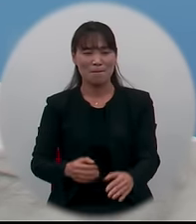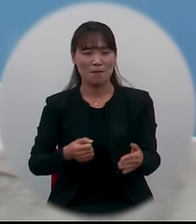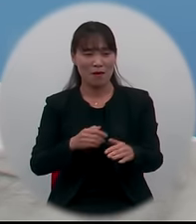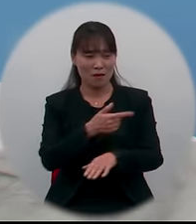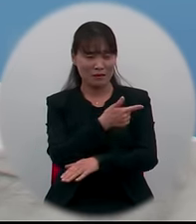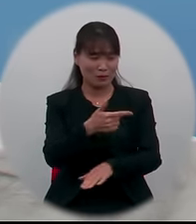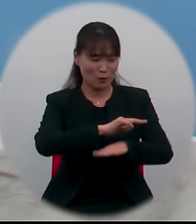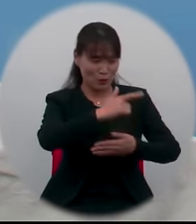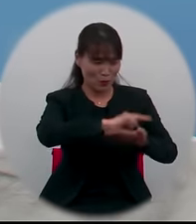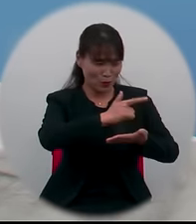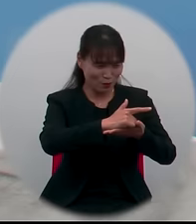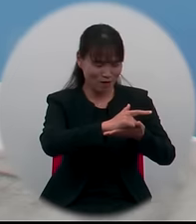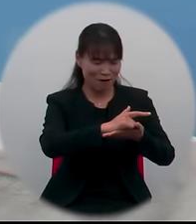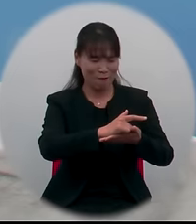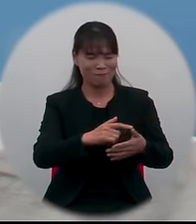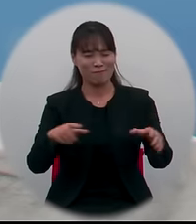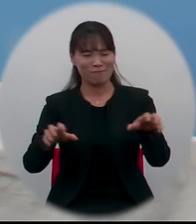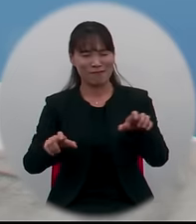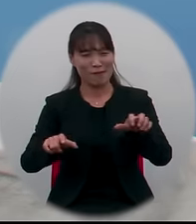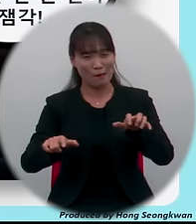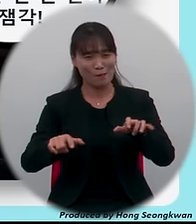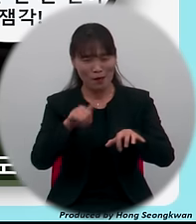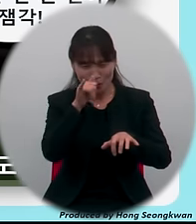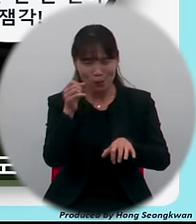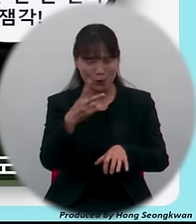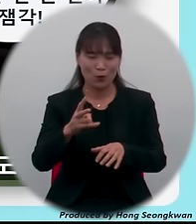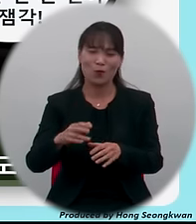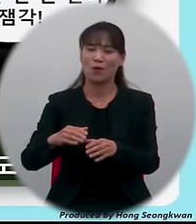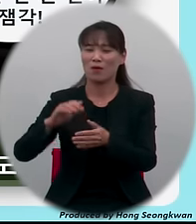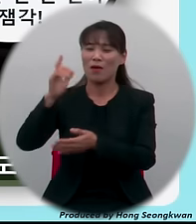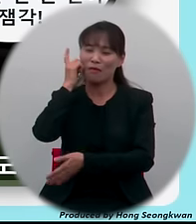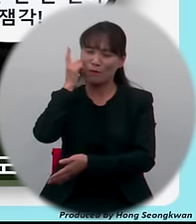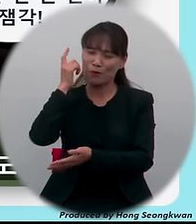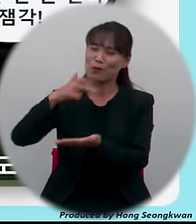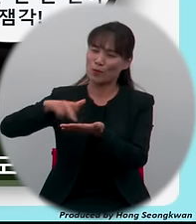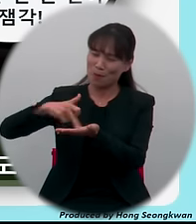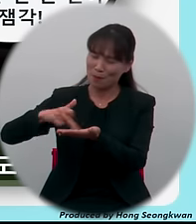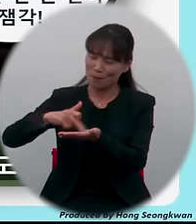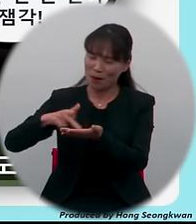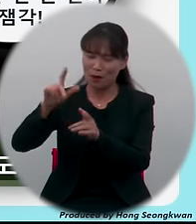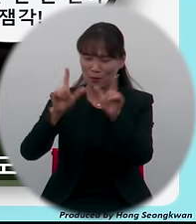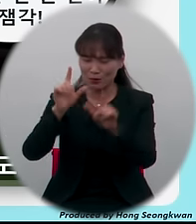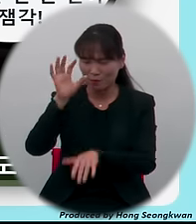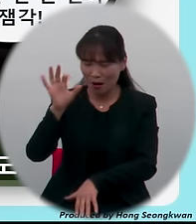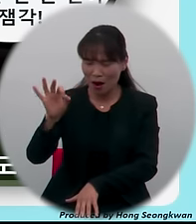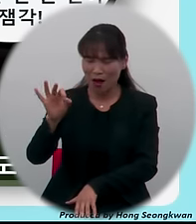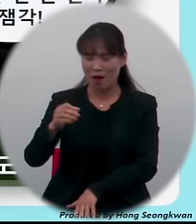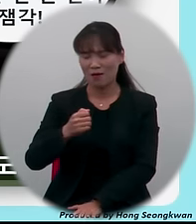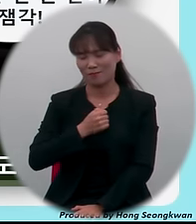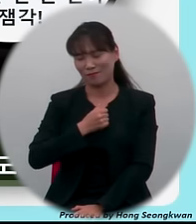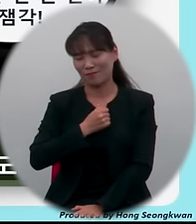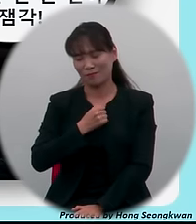예 큰맛 먹고 사준 컴퓨터로 레벨업하고 있고 또 스마트폰으로 밤새 친구들하고 DM 주고받고 있는 이런 자녀들의